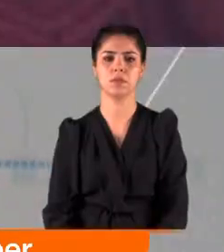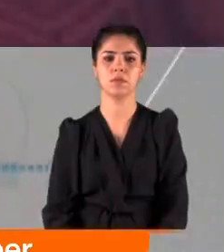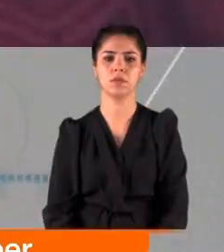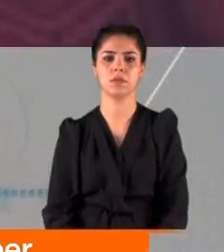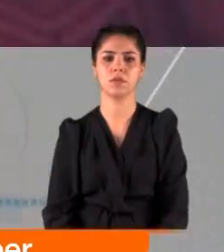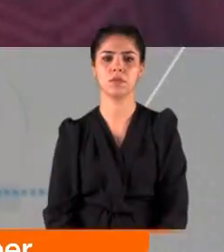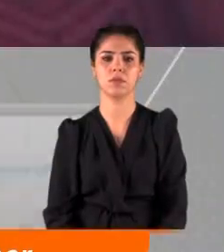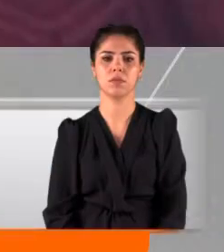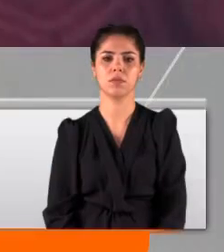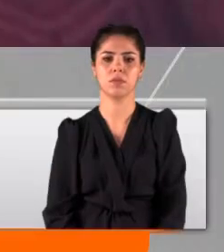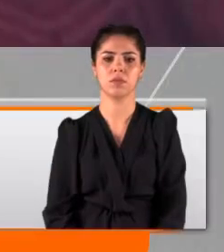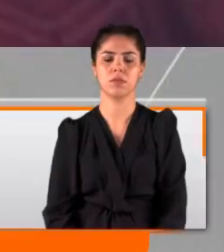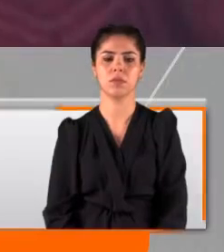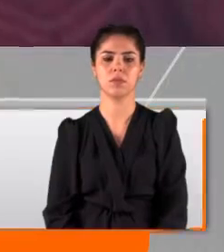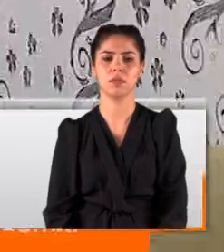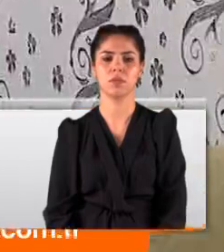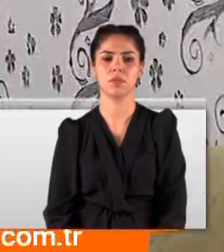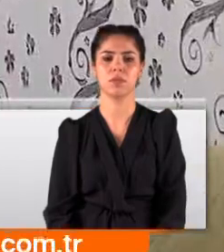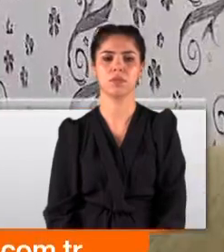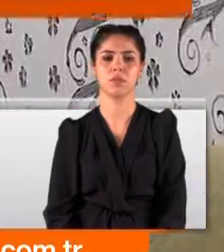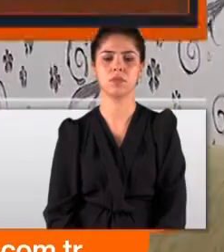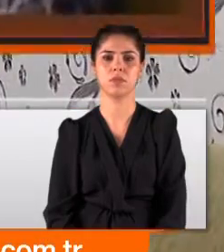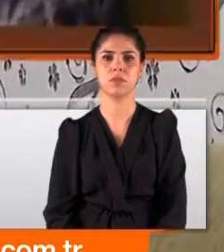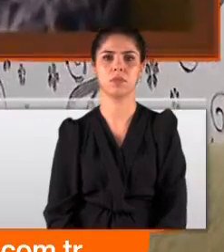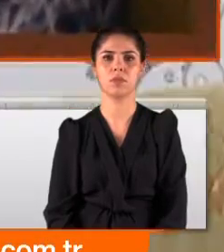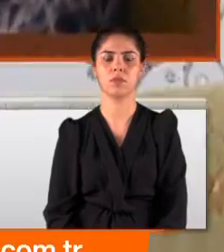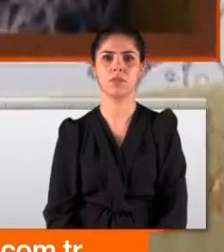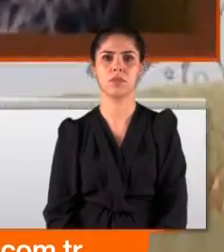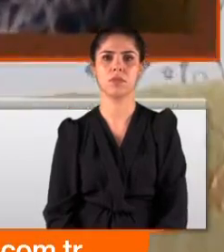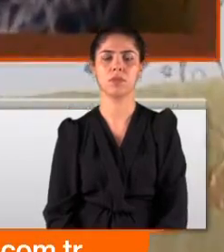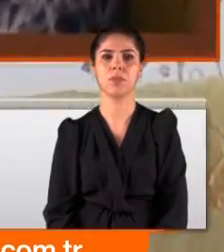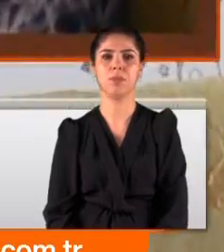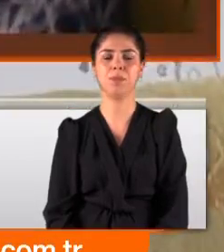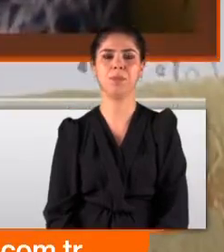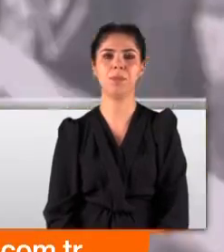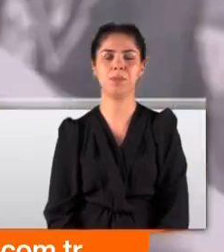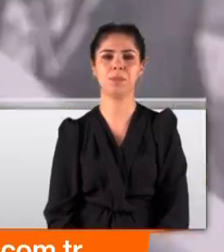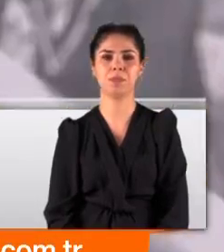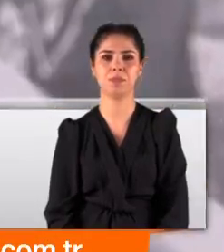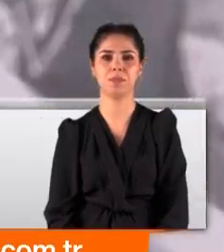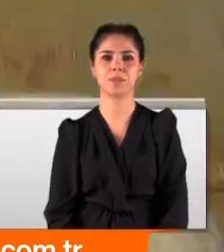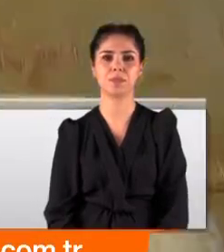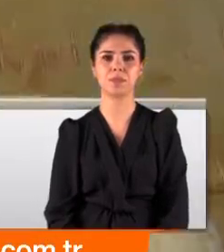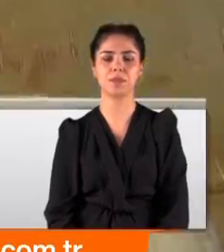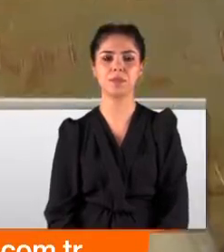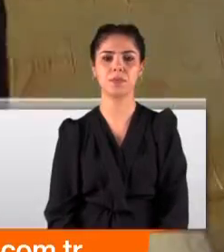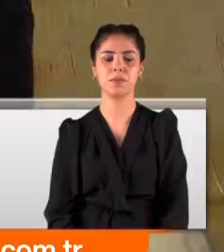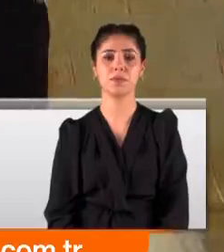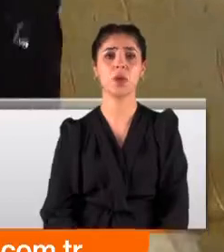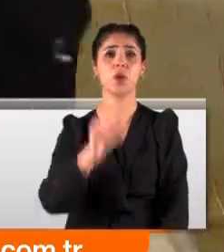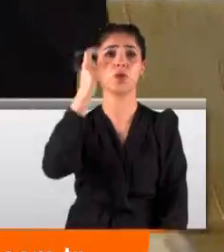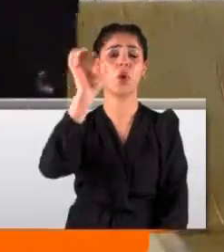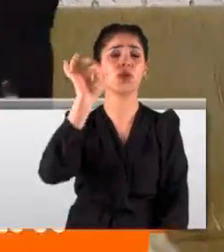...90 gündür arıyorum, gece gündüz 24 saat arıyorum. Hiç izine rastlamadım, 9 Kasım'dan belli görmüyorum. Üzerinden